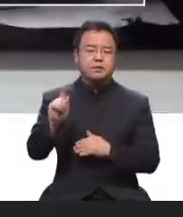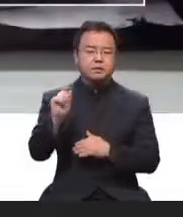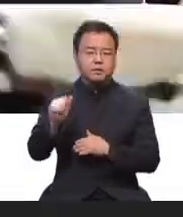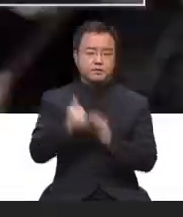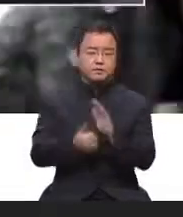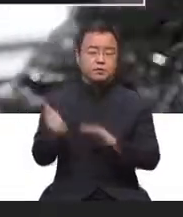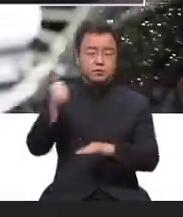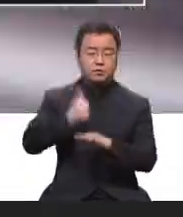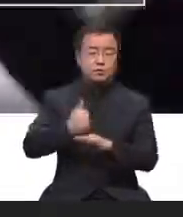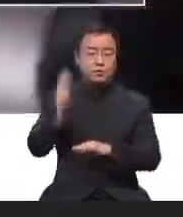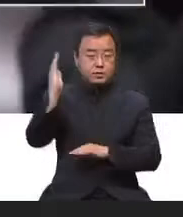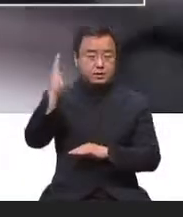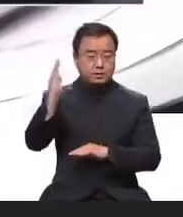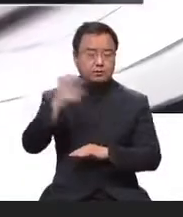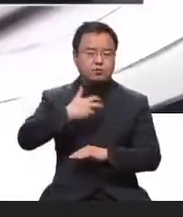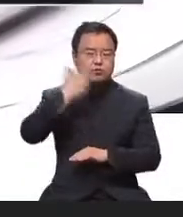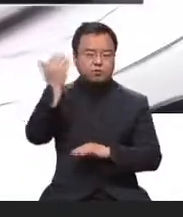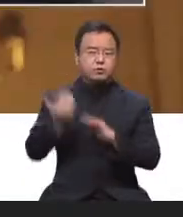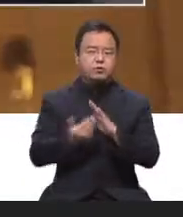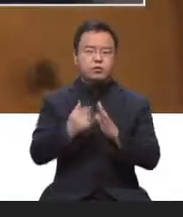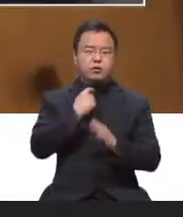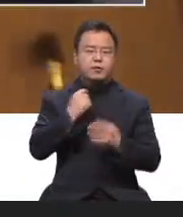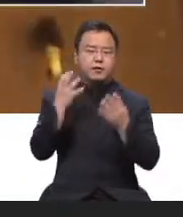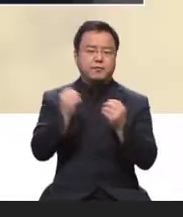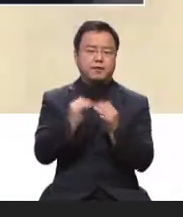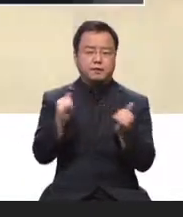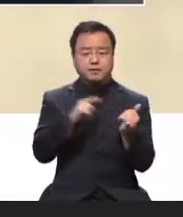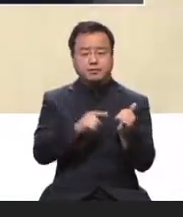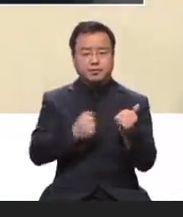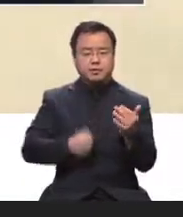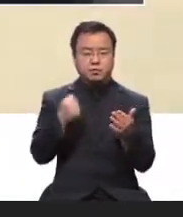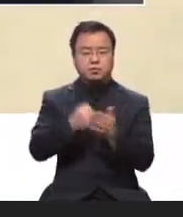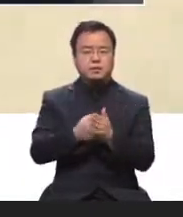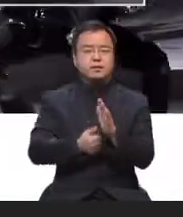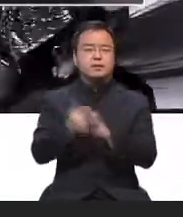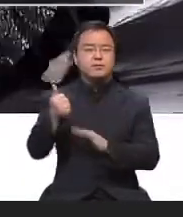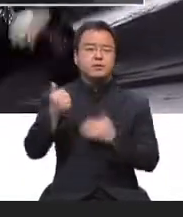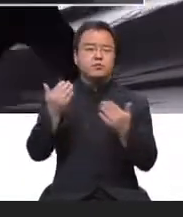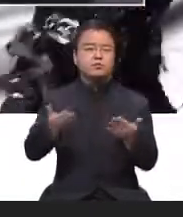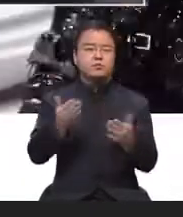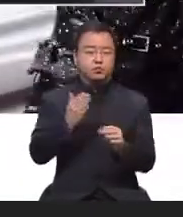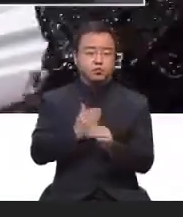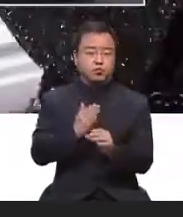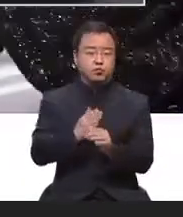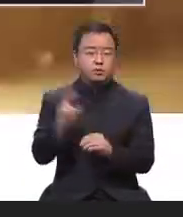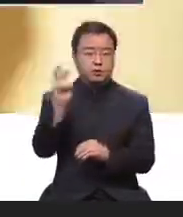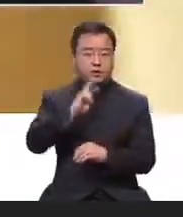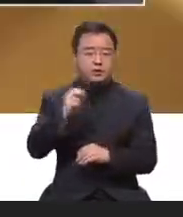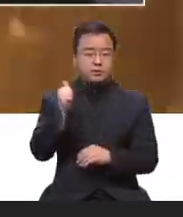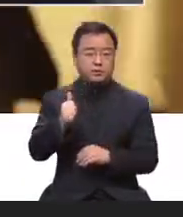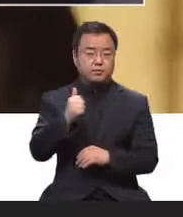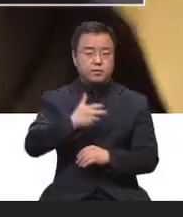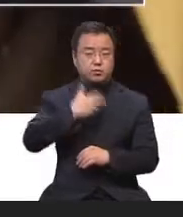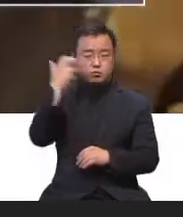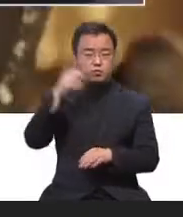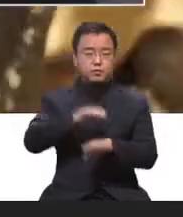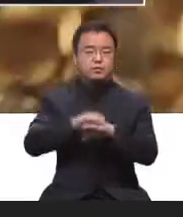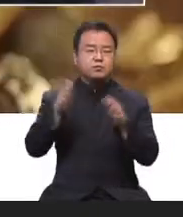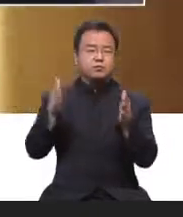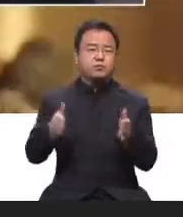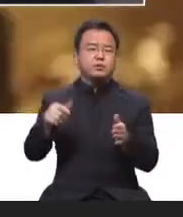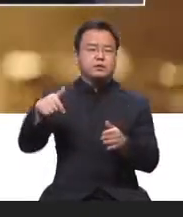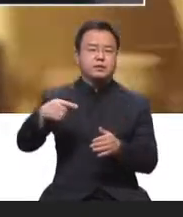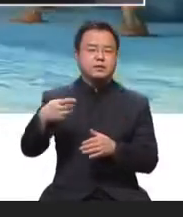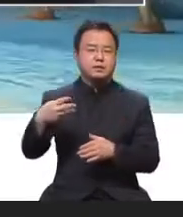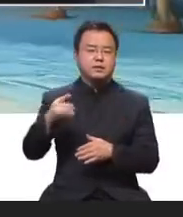또 도전기는 꿈을 이루고자 하는 많은 이들에게 용기와 희망을 주고 있는데요. 가수들에게 꿈의 무대인 그래미